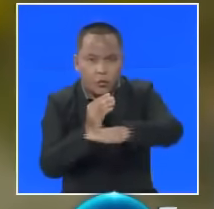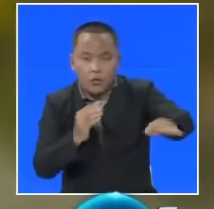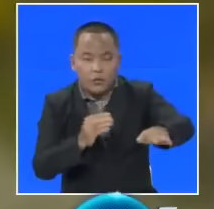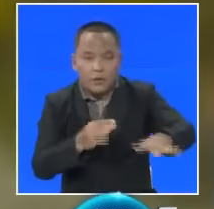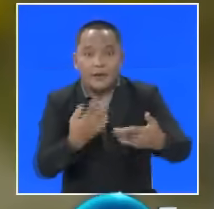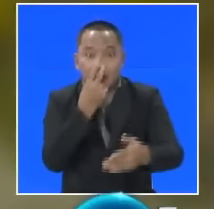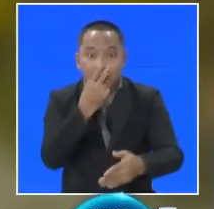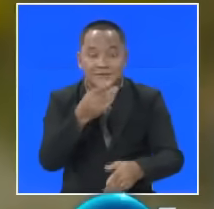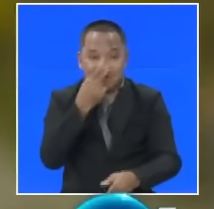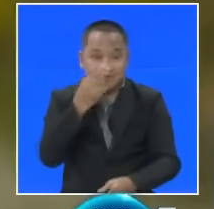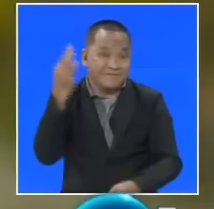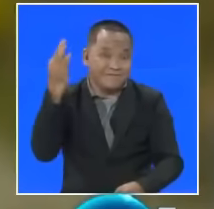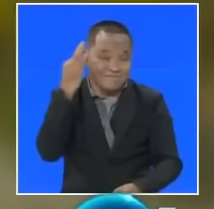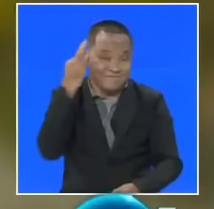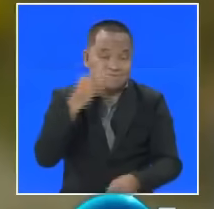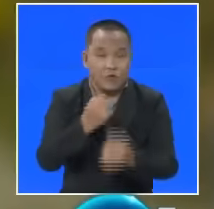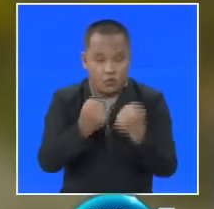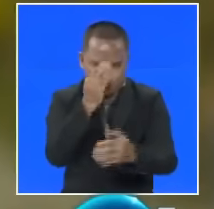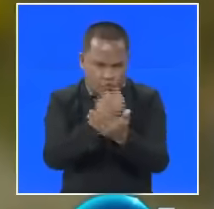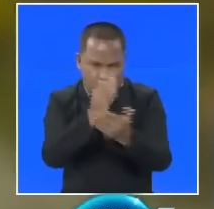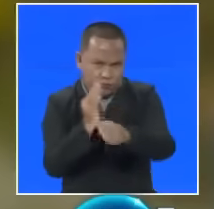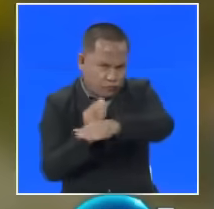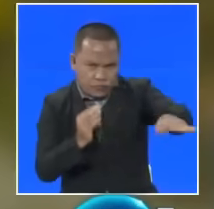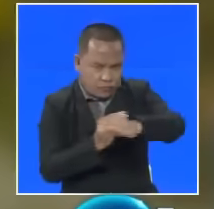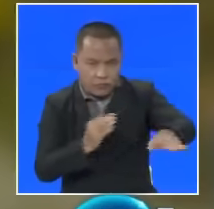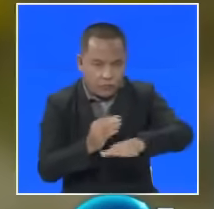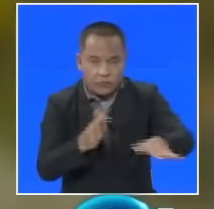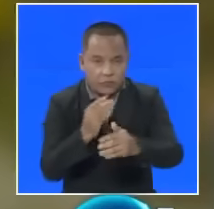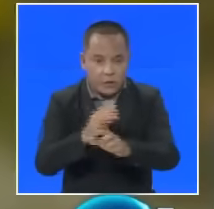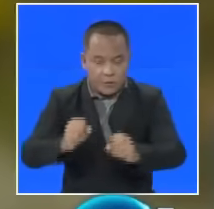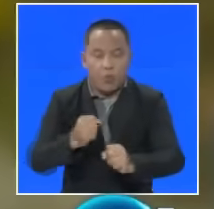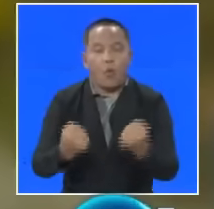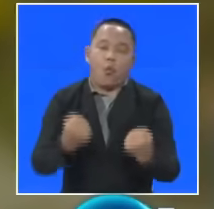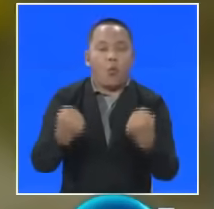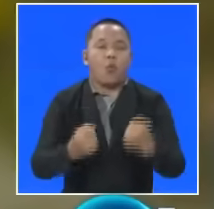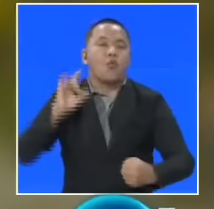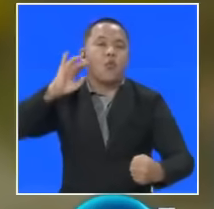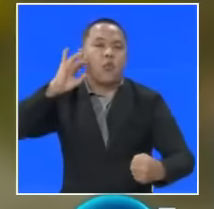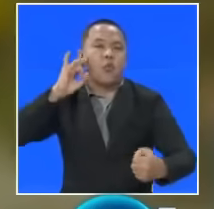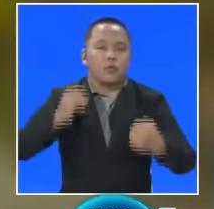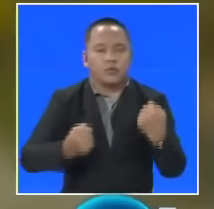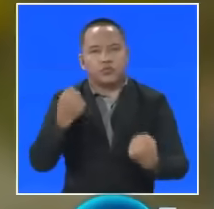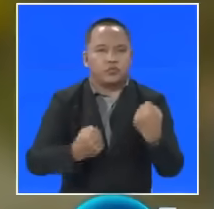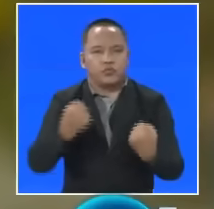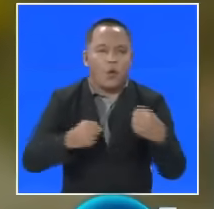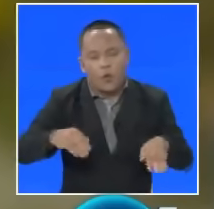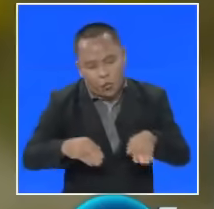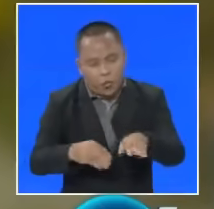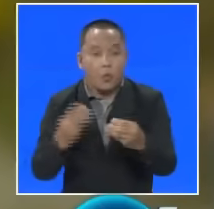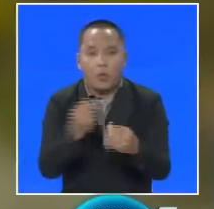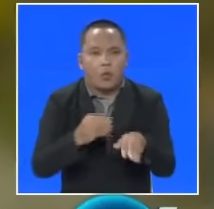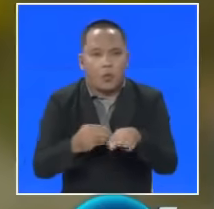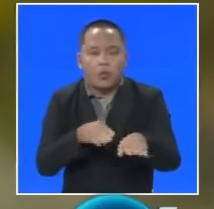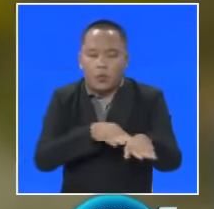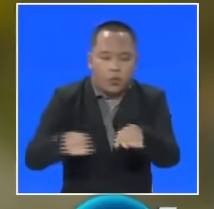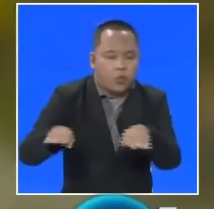เมื่อสักครู่ในคลิปจะได้ยินนะนาวาร่าหยุดไม่หยุดสิหยุดก็โดนจับสิใครจะหยุดล่ะก็ไปต่อนะคะขี่ไปด้วยความเร็วเลย